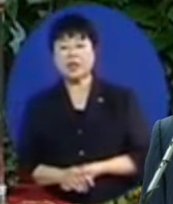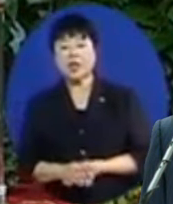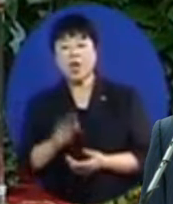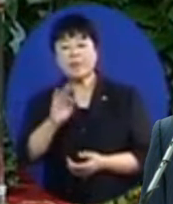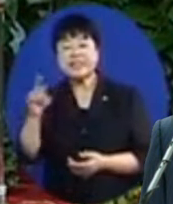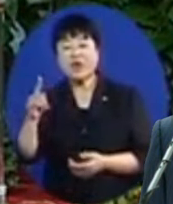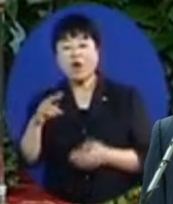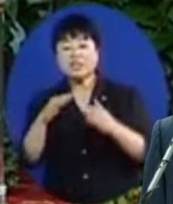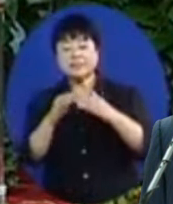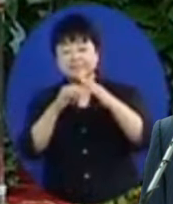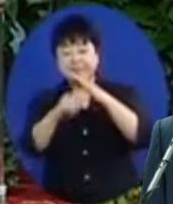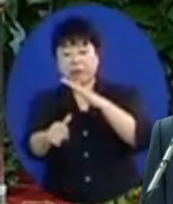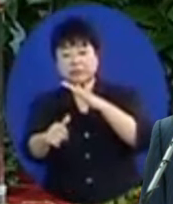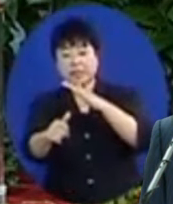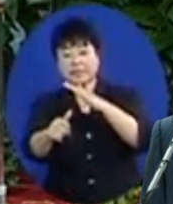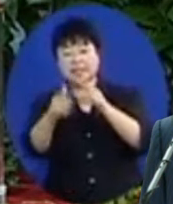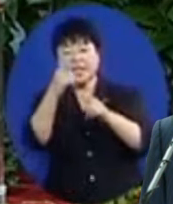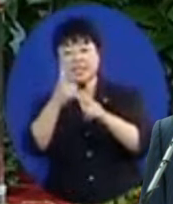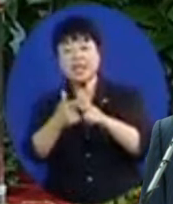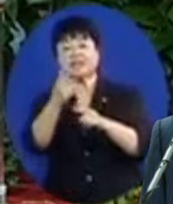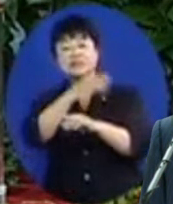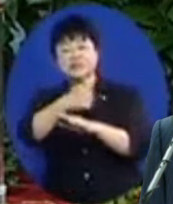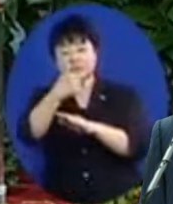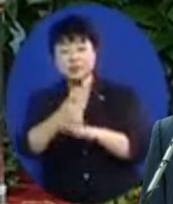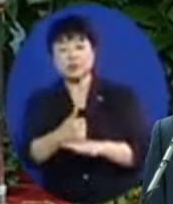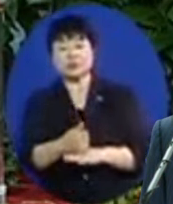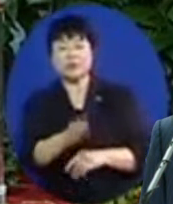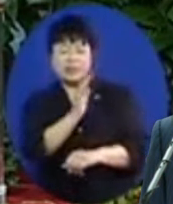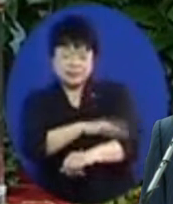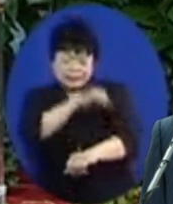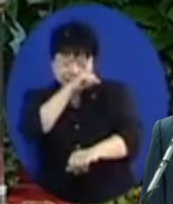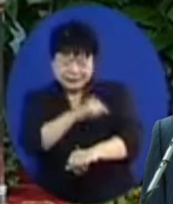드러커의 집을 방문하여 어떻게 예수 그리스도를 당신같이